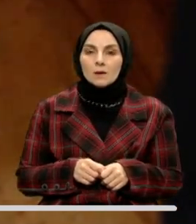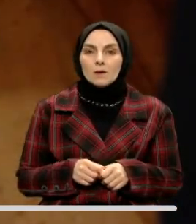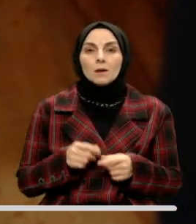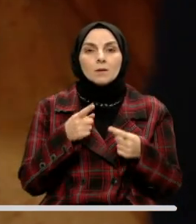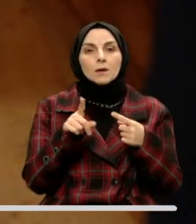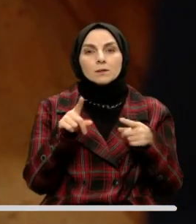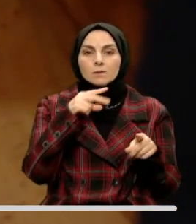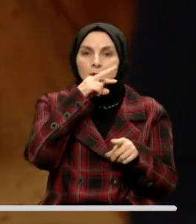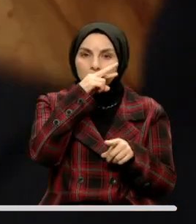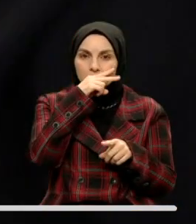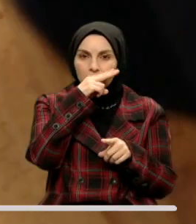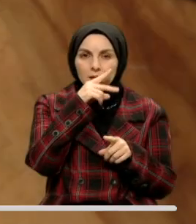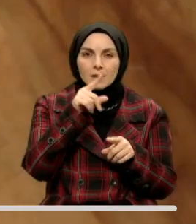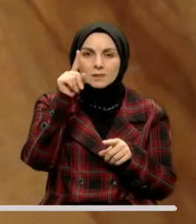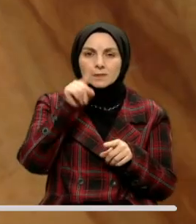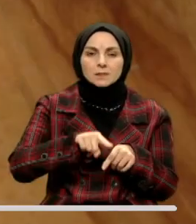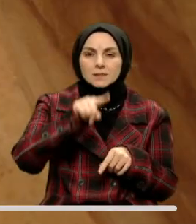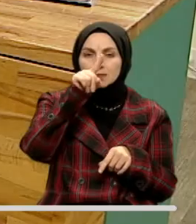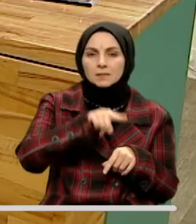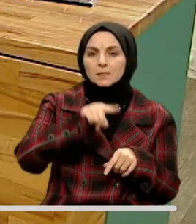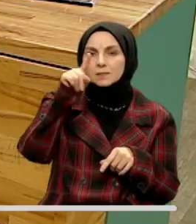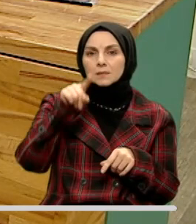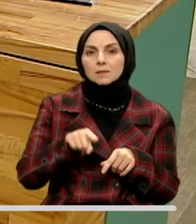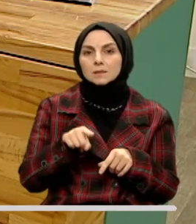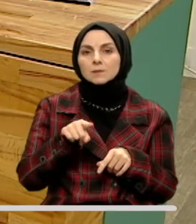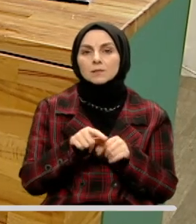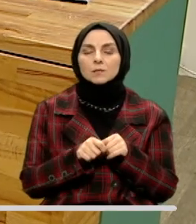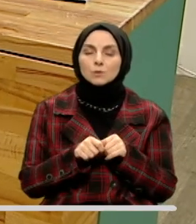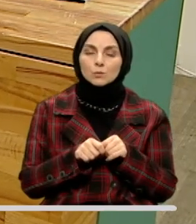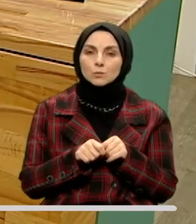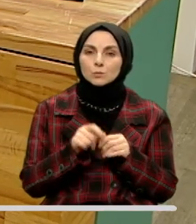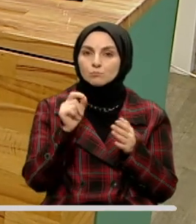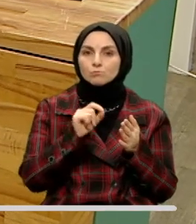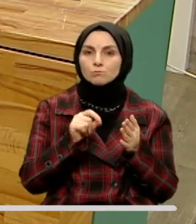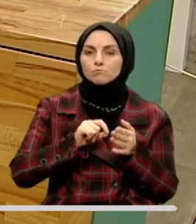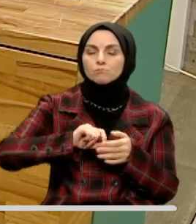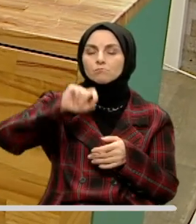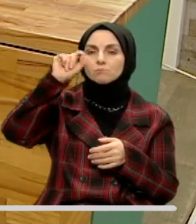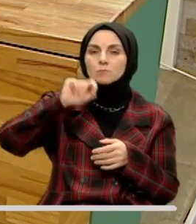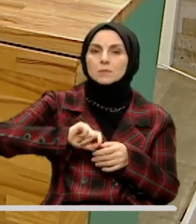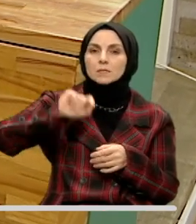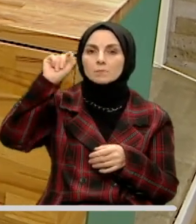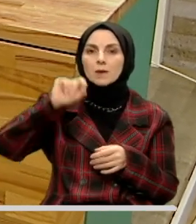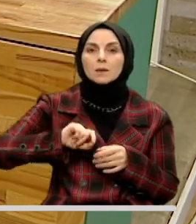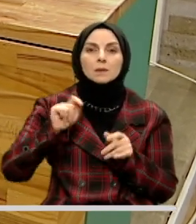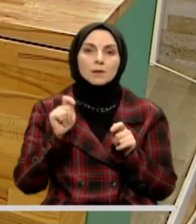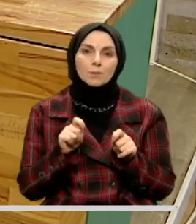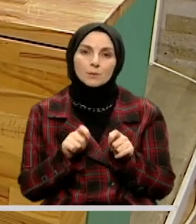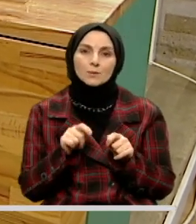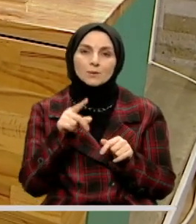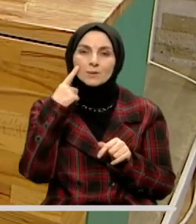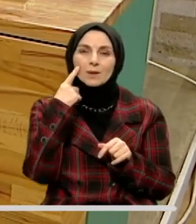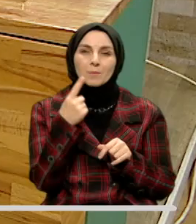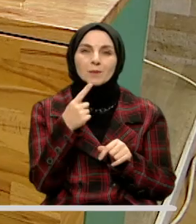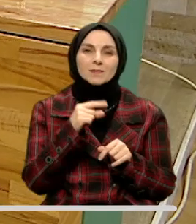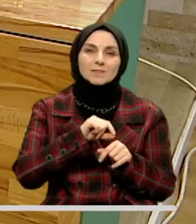Farklı renklerden dikey çizgiler. Evet. Yatay o, değil mi? Yatay. Yatay. Nereden bakınca? Oradan bakınca